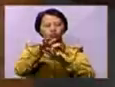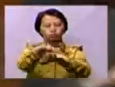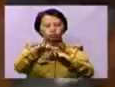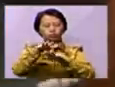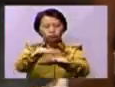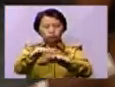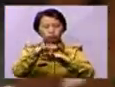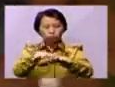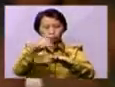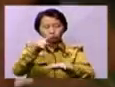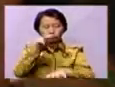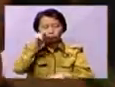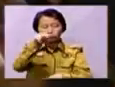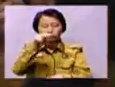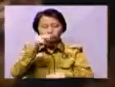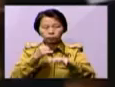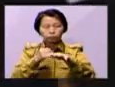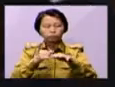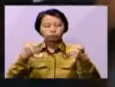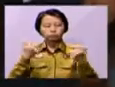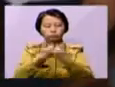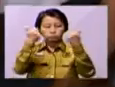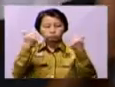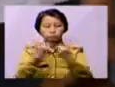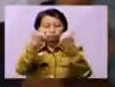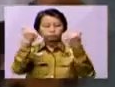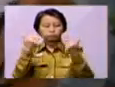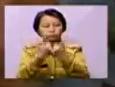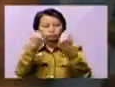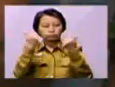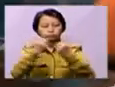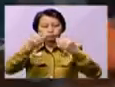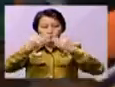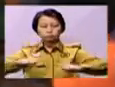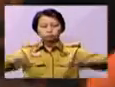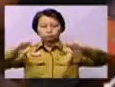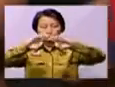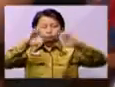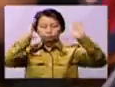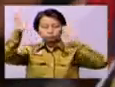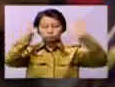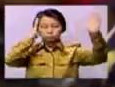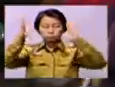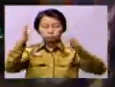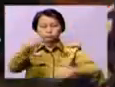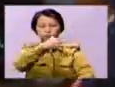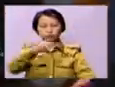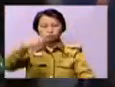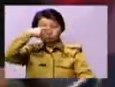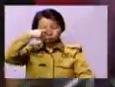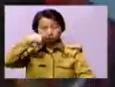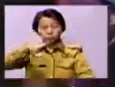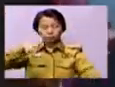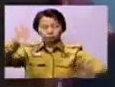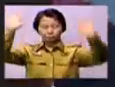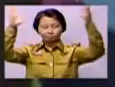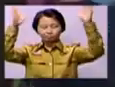berpusu-pusu untuk menyaksikan perlawanan bersejarah final antara Malaysia dan Thailand. Corak